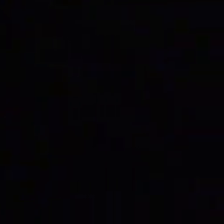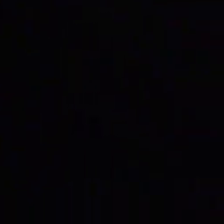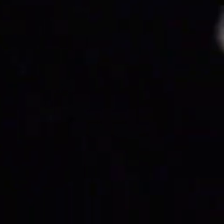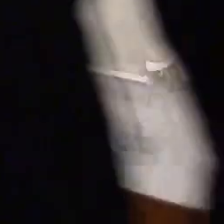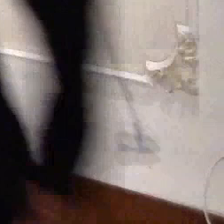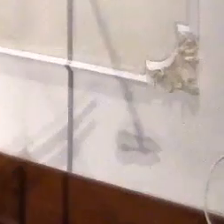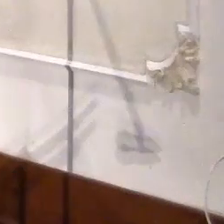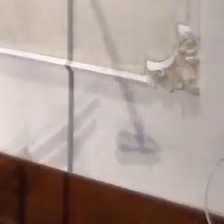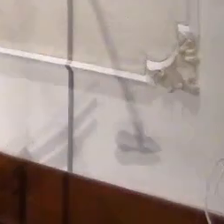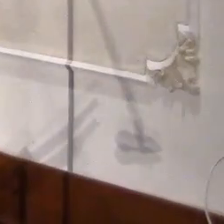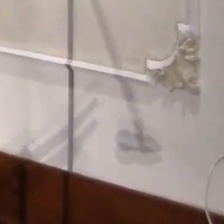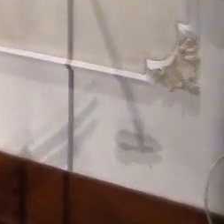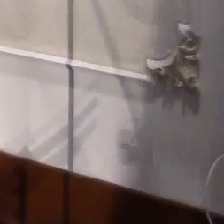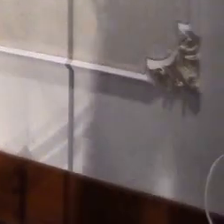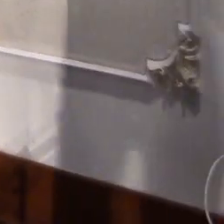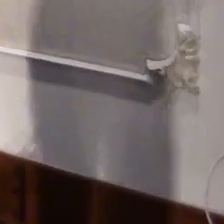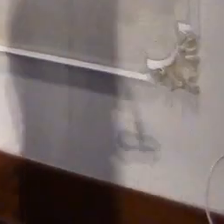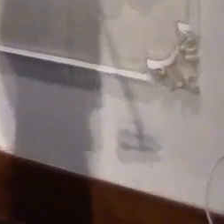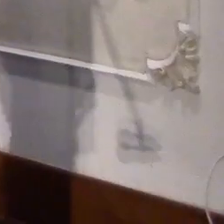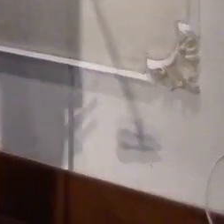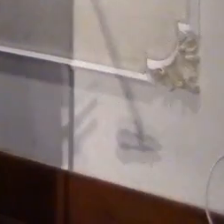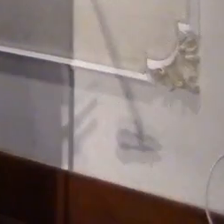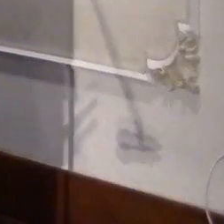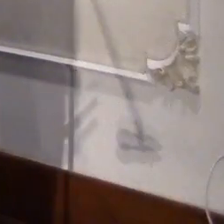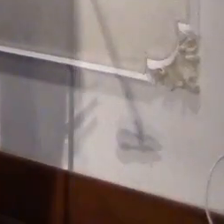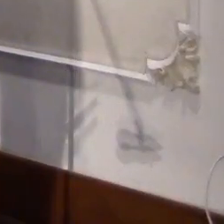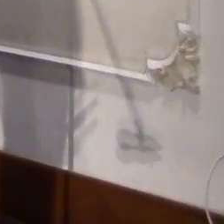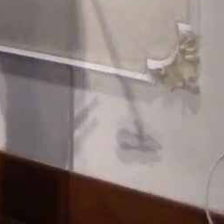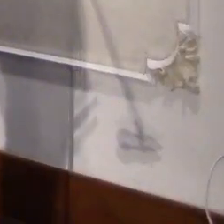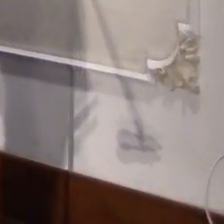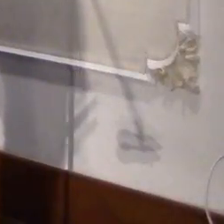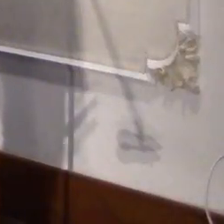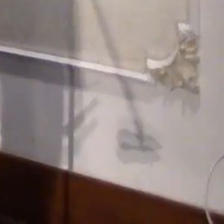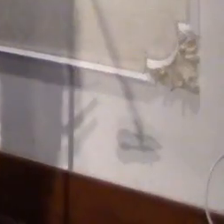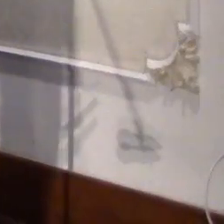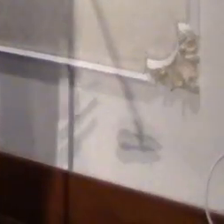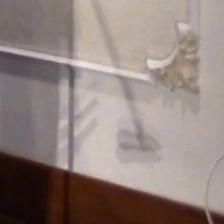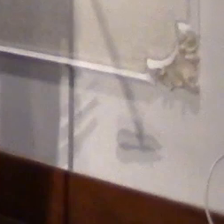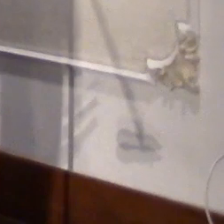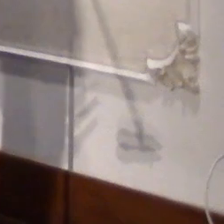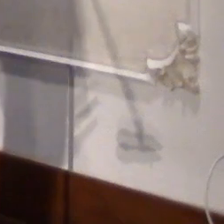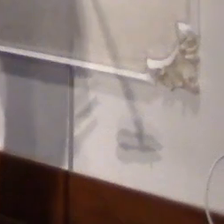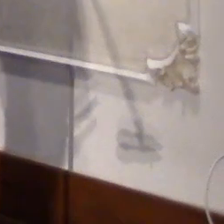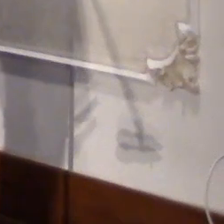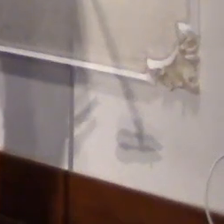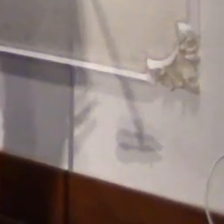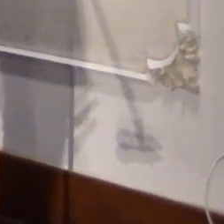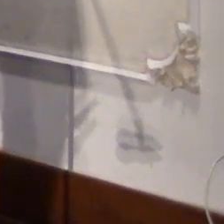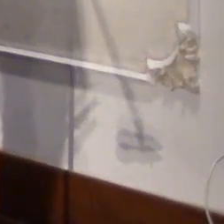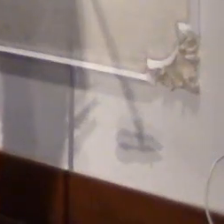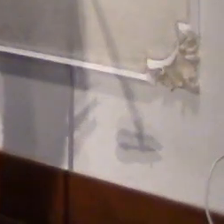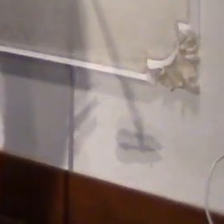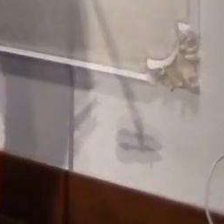ricercare di gabrielli st le suite dibattito di un cielo solo come dottor jekyll e mister hyde tanto